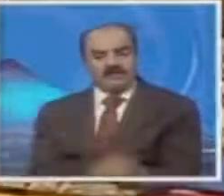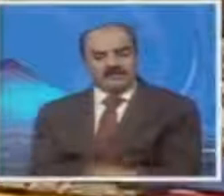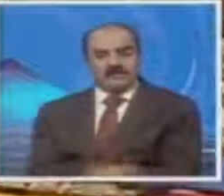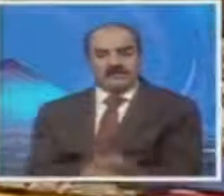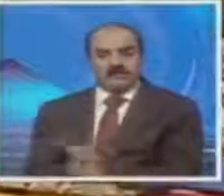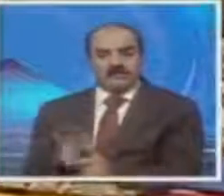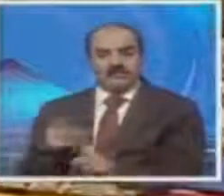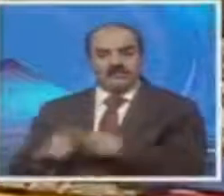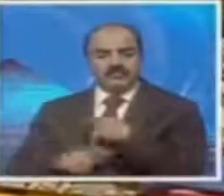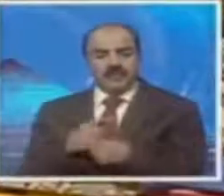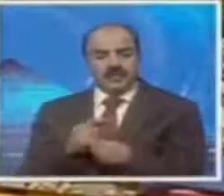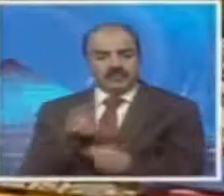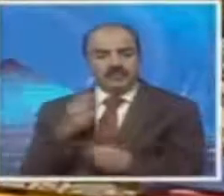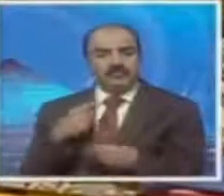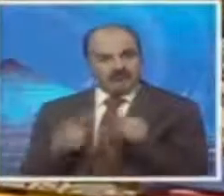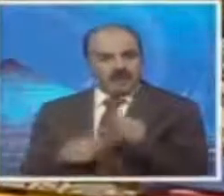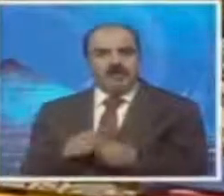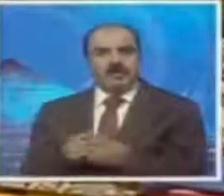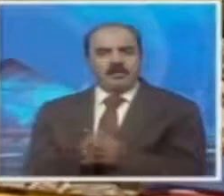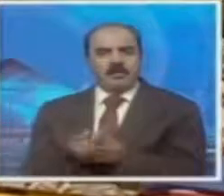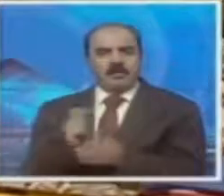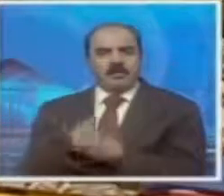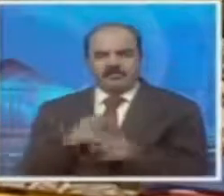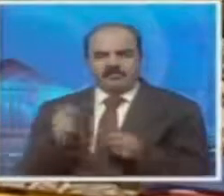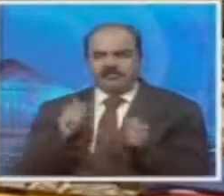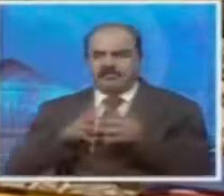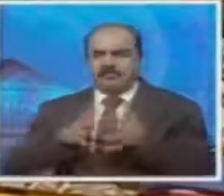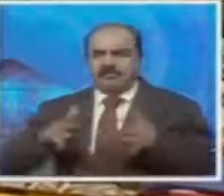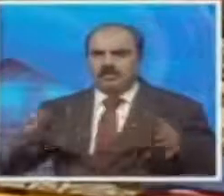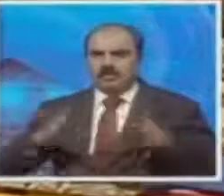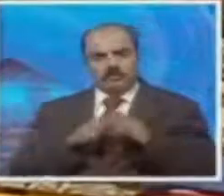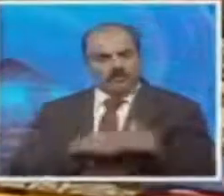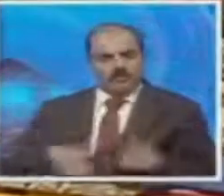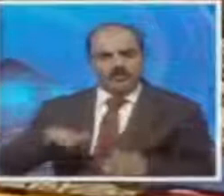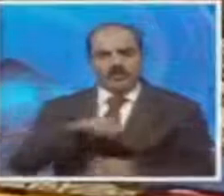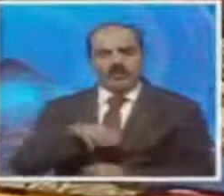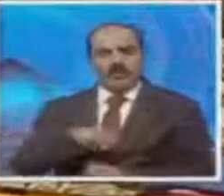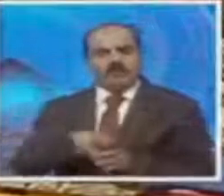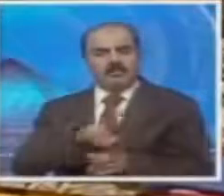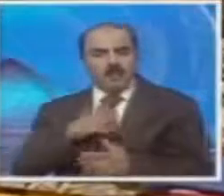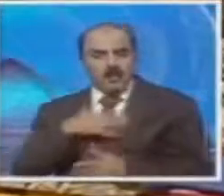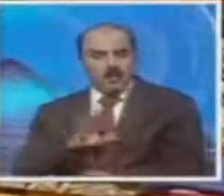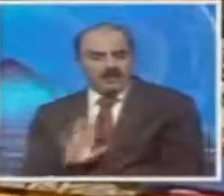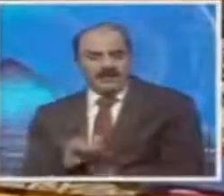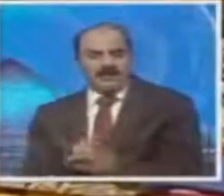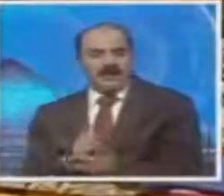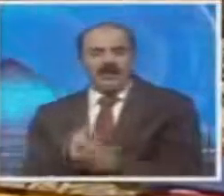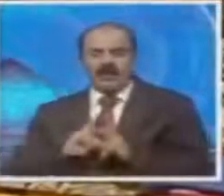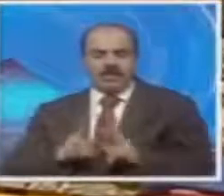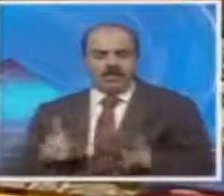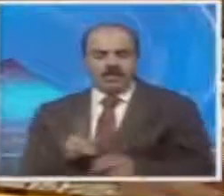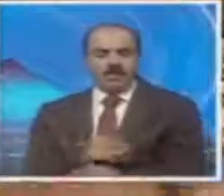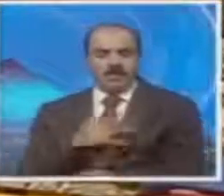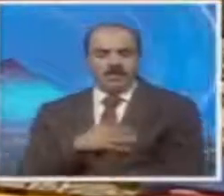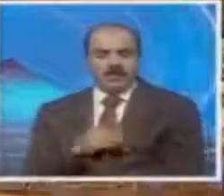احنا نستمر في المبادرات ديت وتحسينها وتطويرها وتعميمها على كافه انواع المنتجات وعلى كافه انواع المراحل، سواء بقى